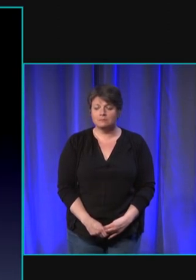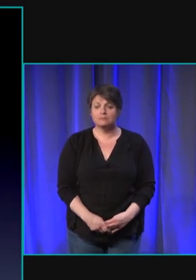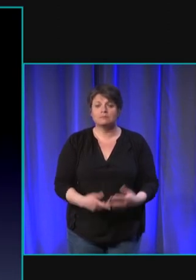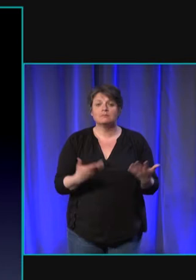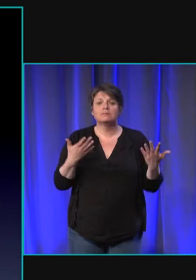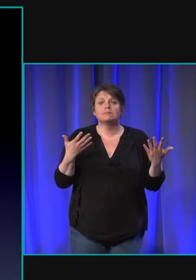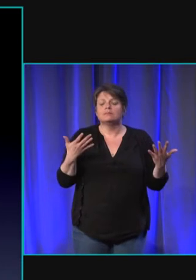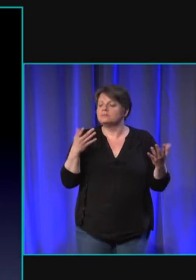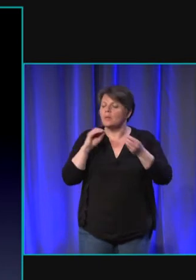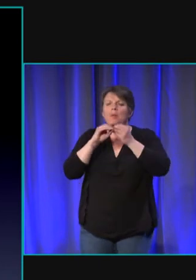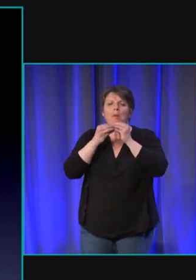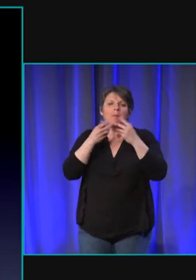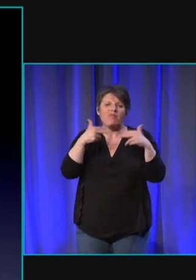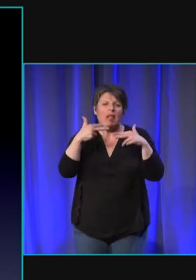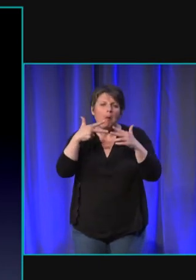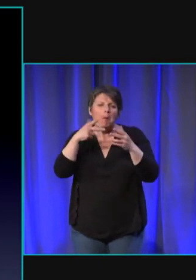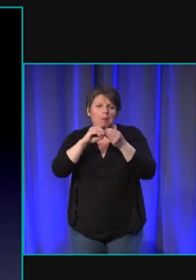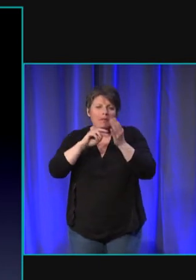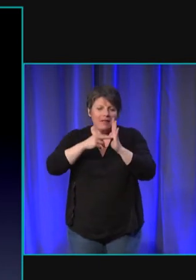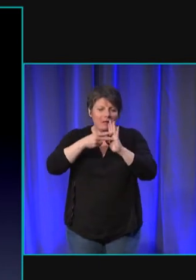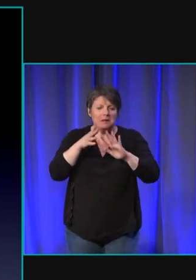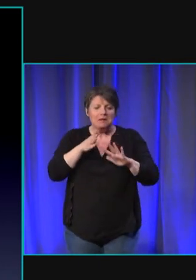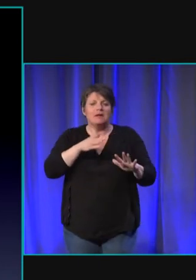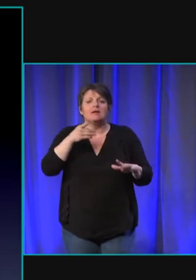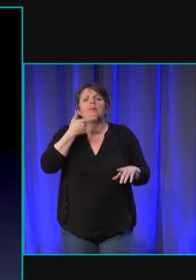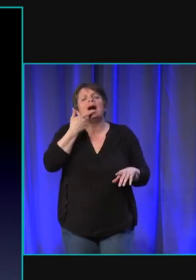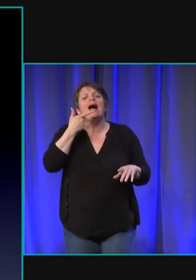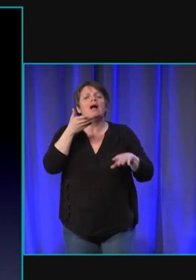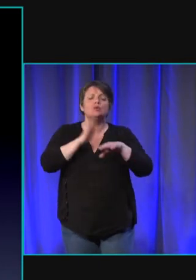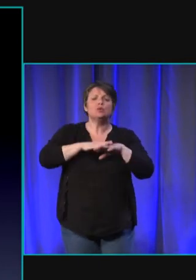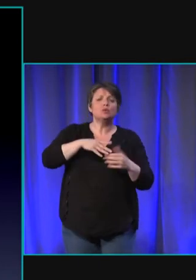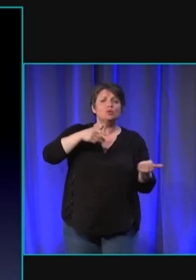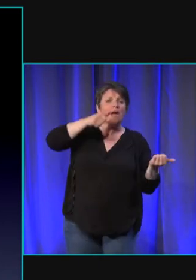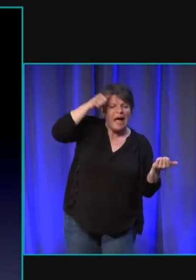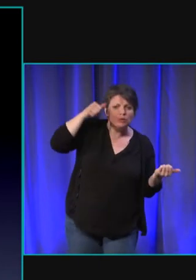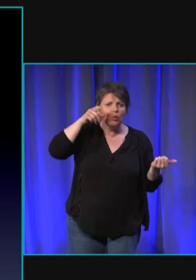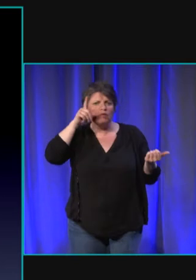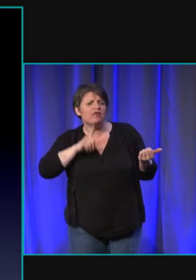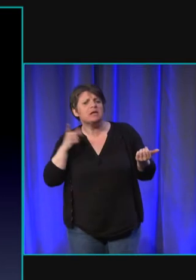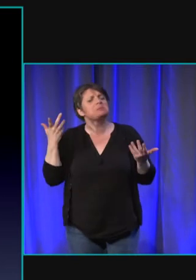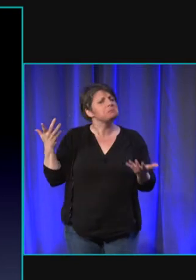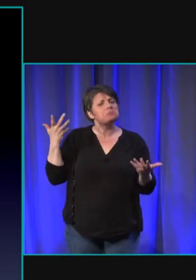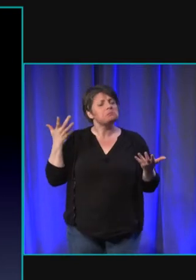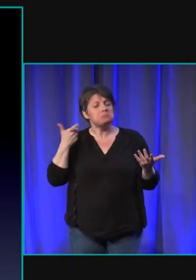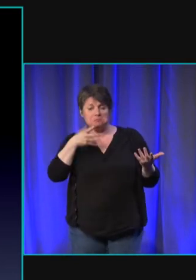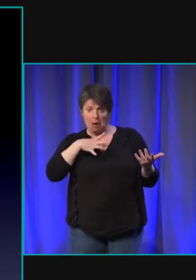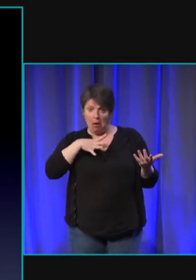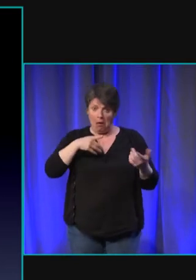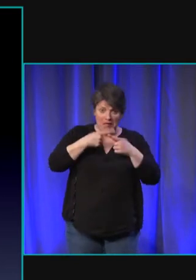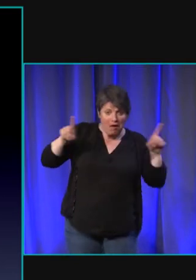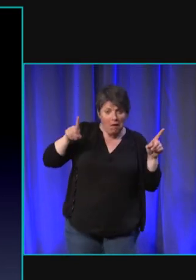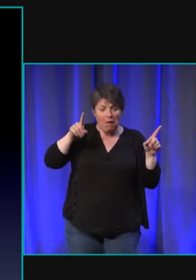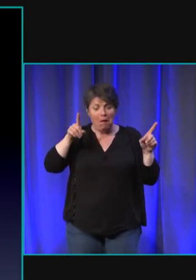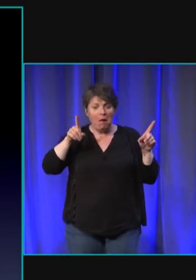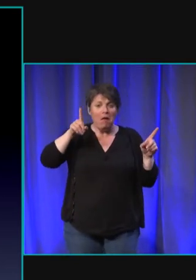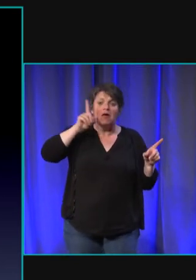Quelques soucis un peu techniques de la vidéo. Alors, je vais vous parler un petit peu du sexe, parce qu'on peut, s'interroger sur l'influence du sexe. Est-ce que